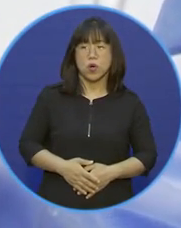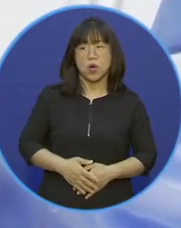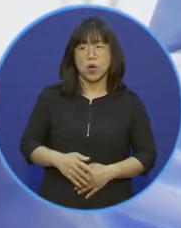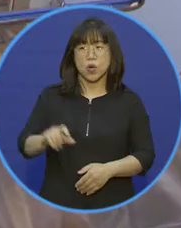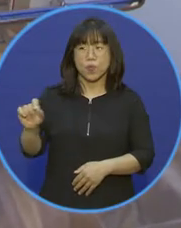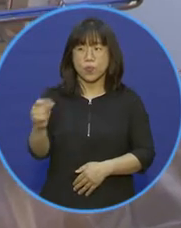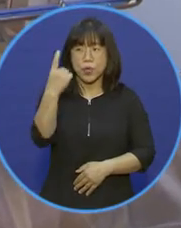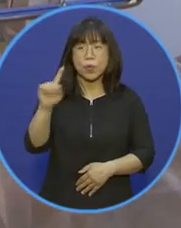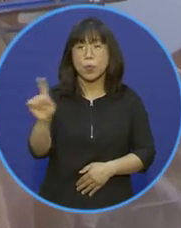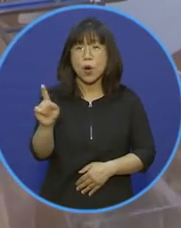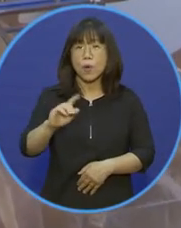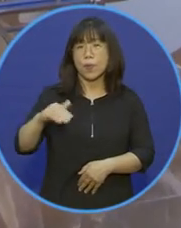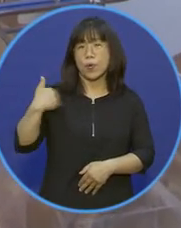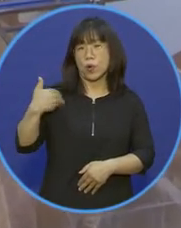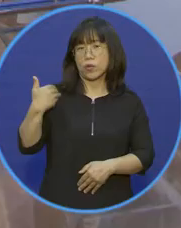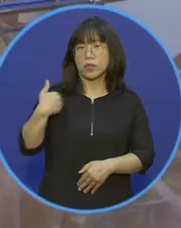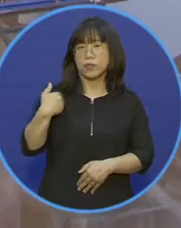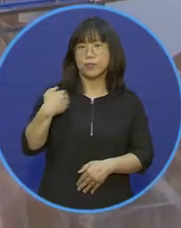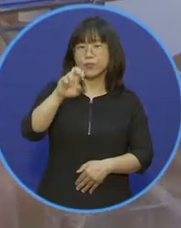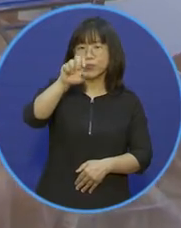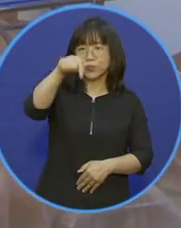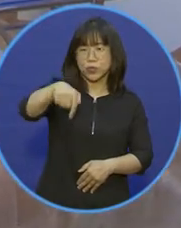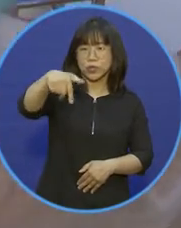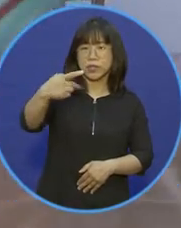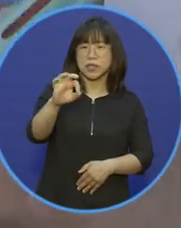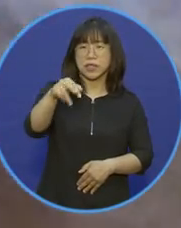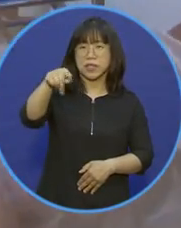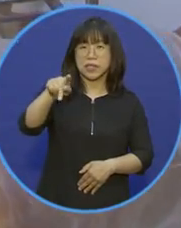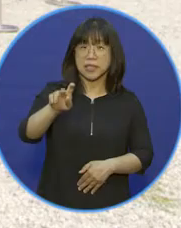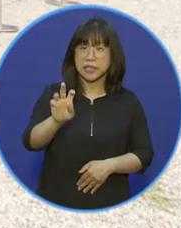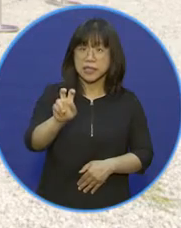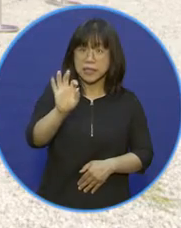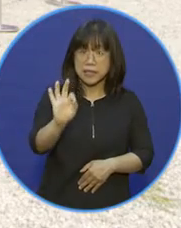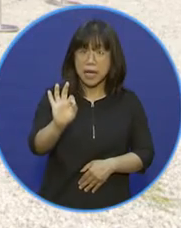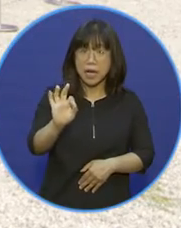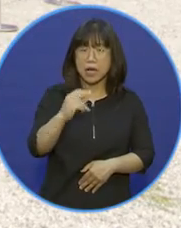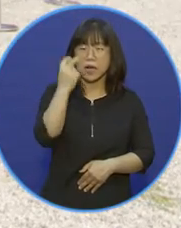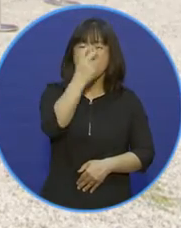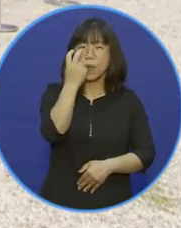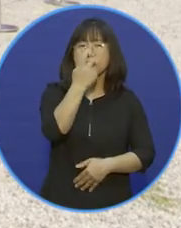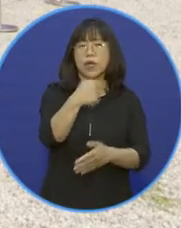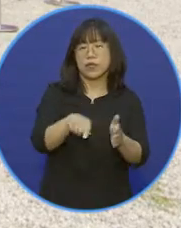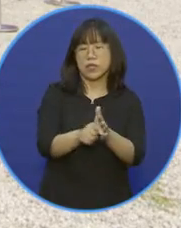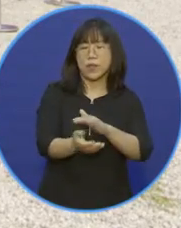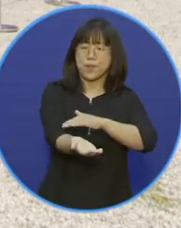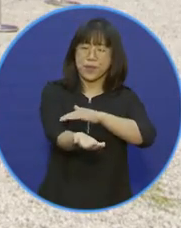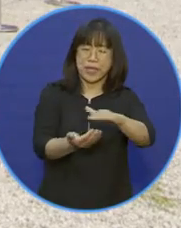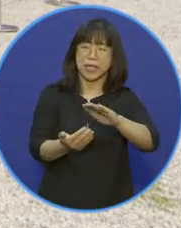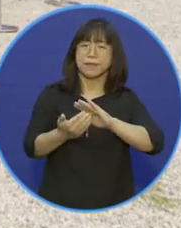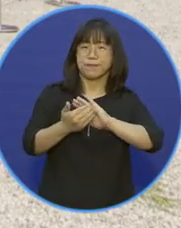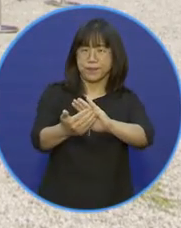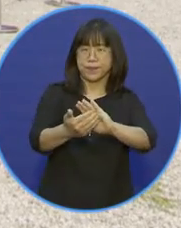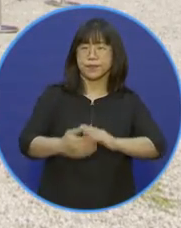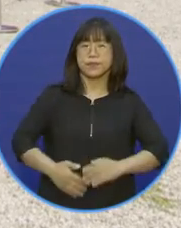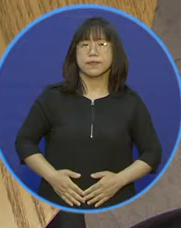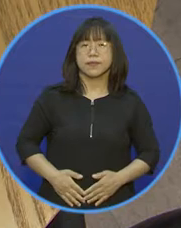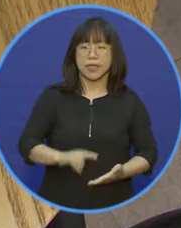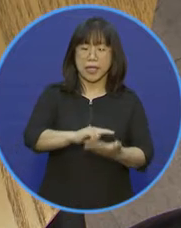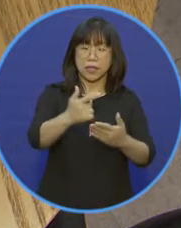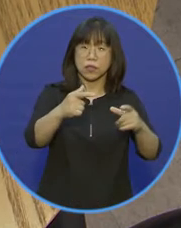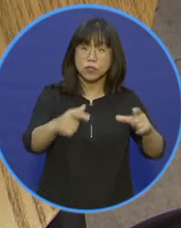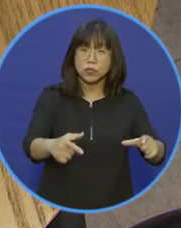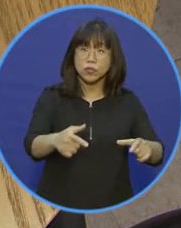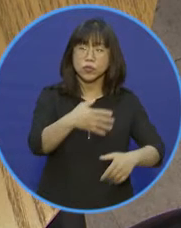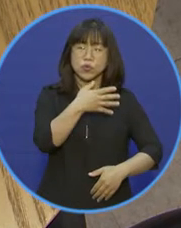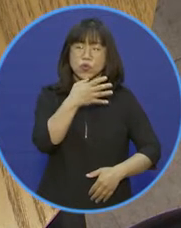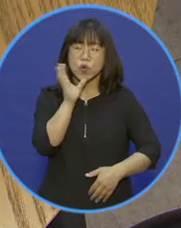사례는 물론 경로를 알 수 없는 무증상 감염 사례가 속출하고 있는 데 따른 선제적 대응 조치입니다.